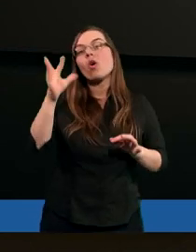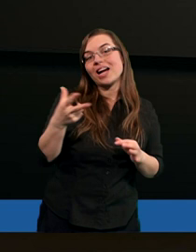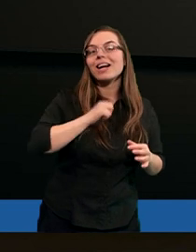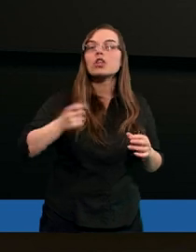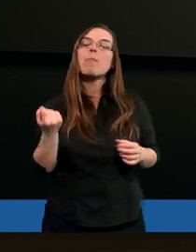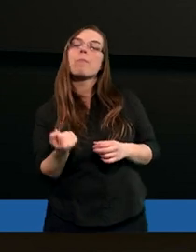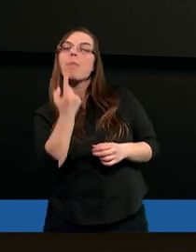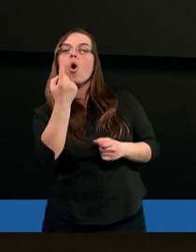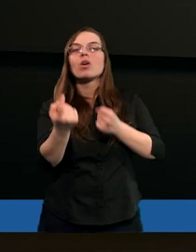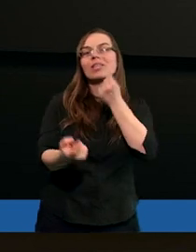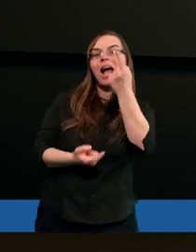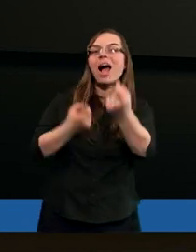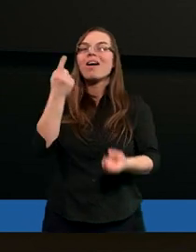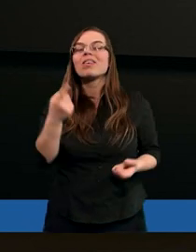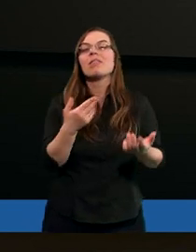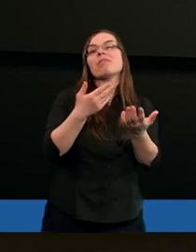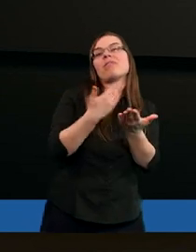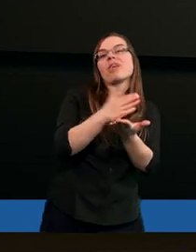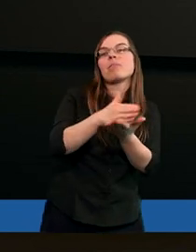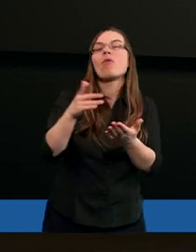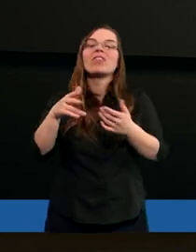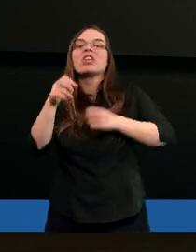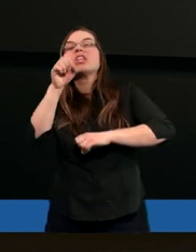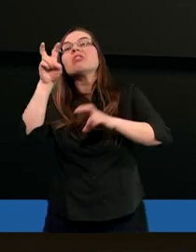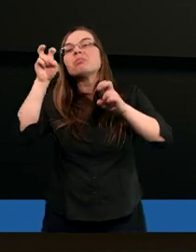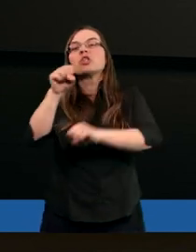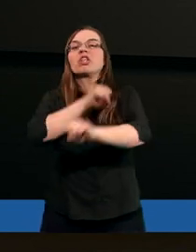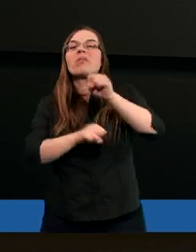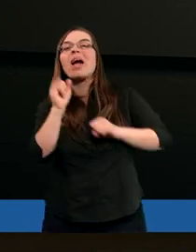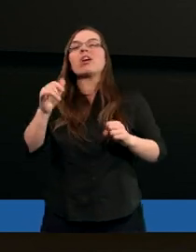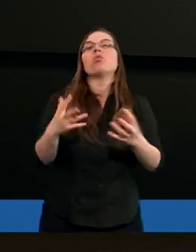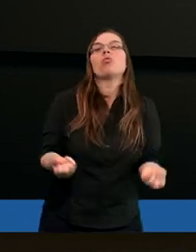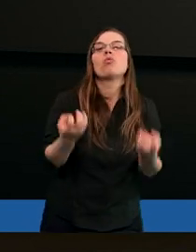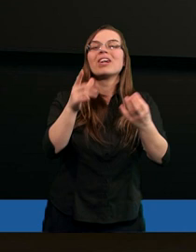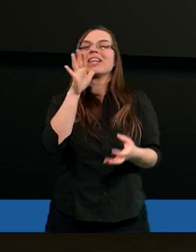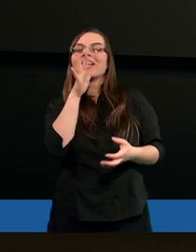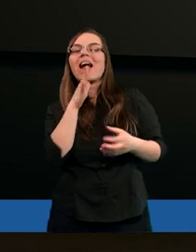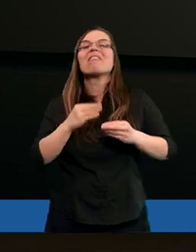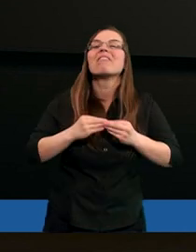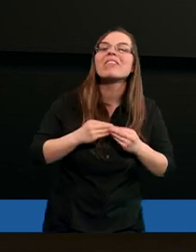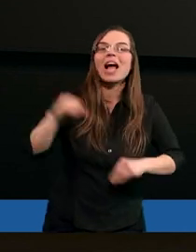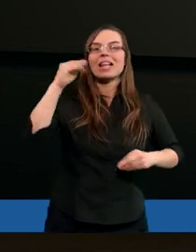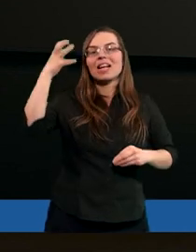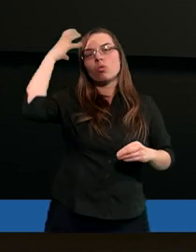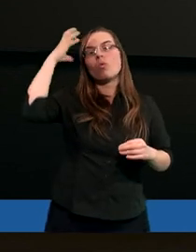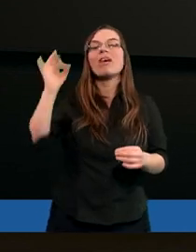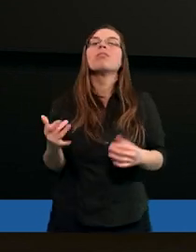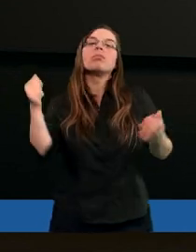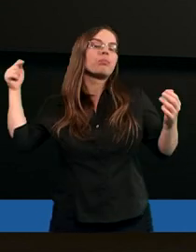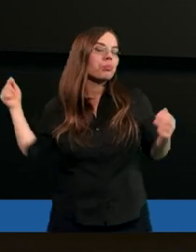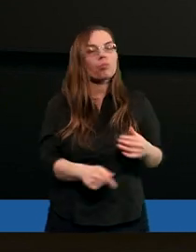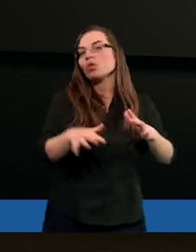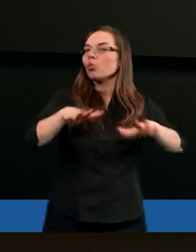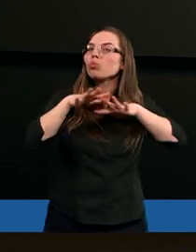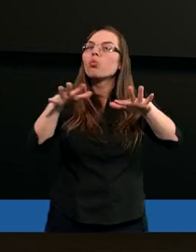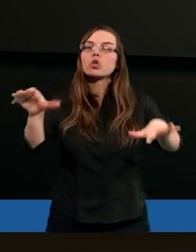pojawi, wypędzi Rzymian i utworzy z Izraela wielkie królestwo. Musieli jeszcze wiele